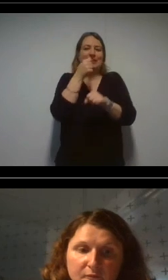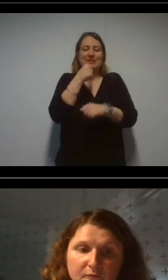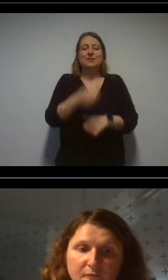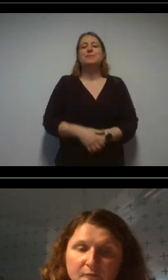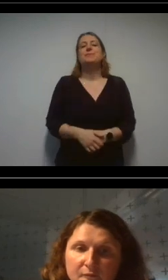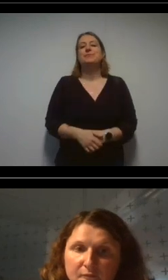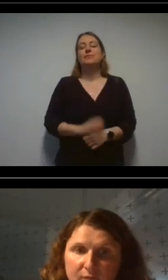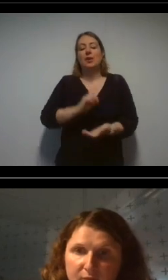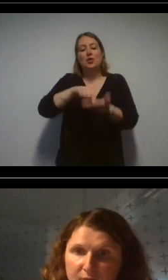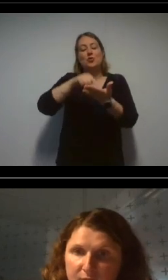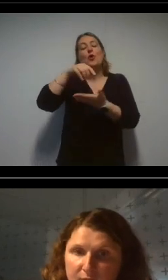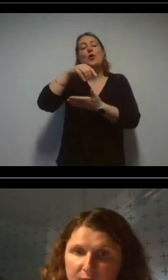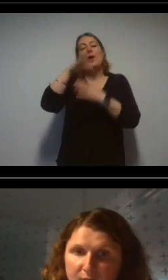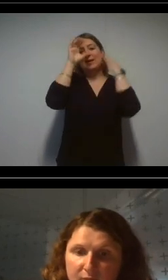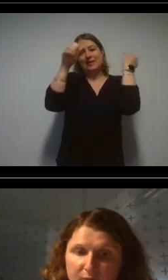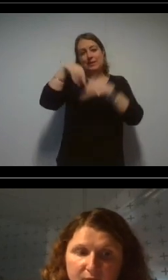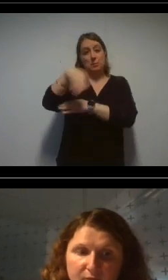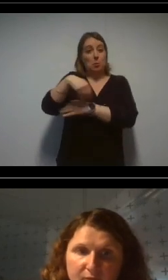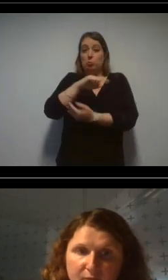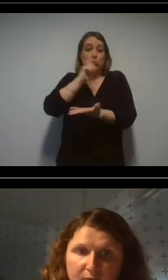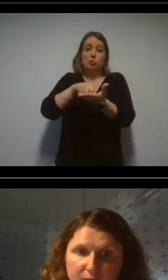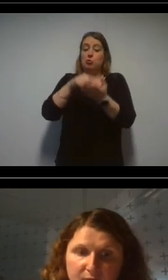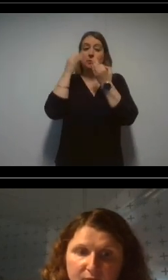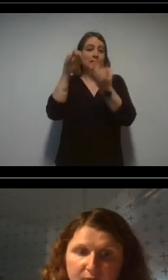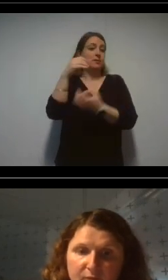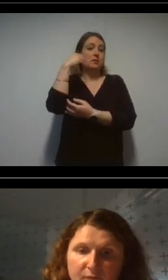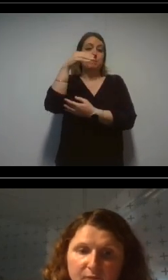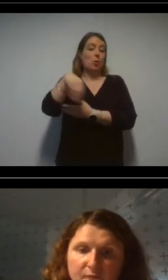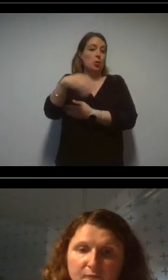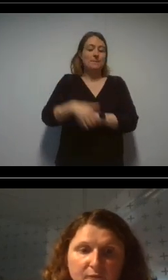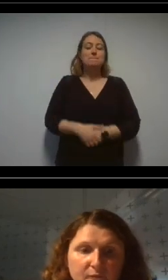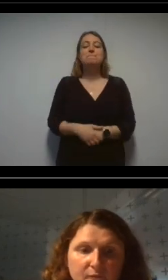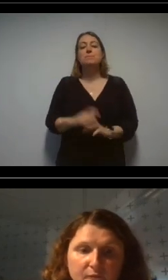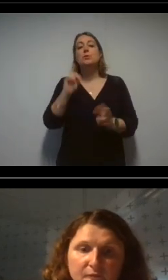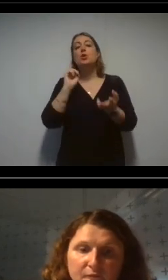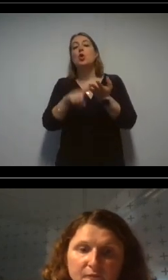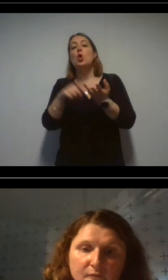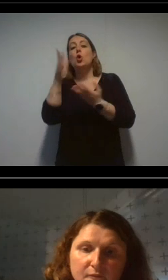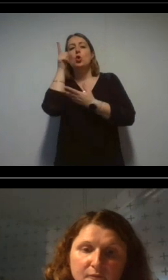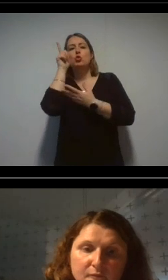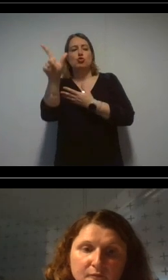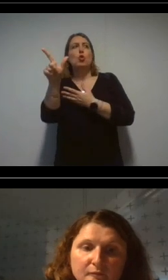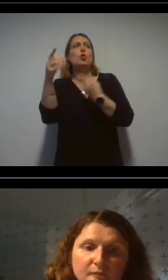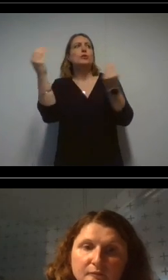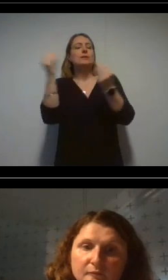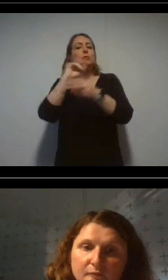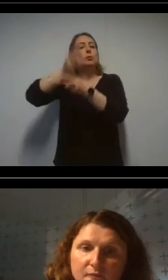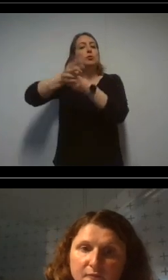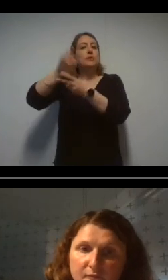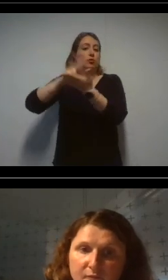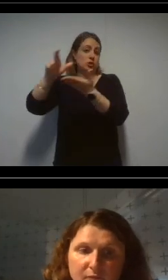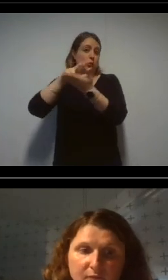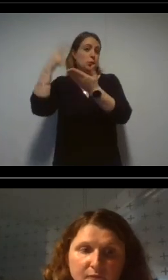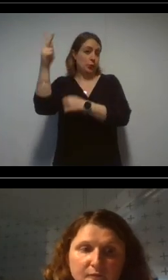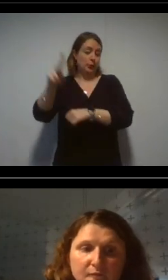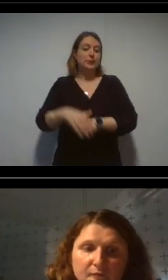l'Académie de Montpellier, ce sera à Montpellier, normalement. À Lyon, pour l'Académie de Lyon, on le fait à l'hôtel de région à